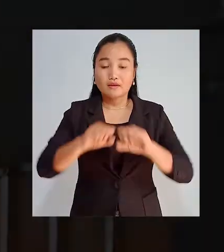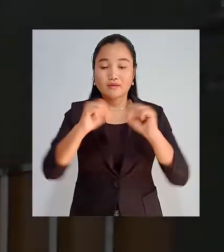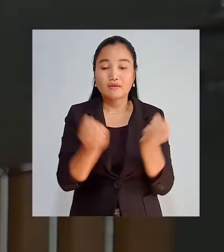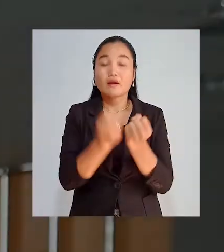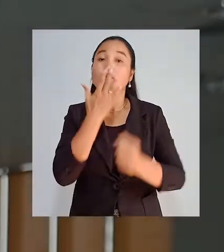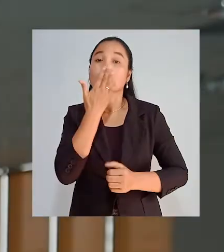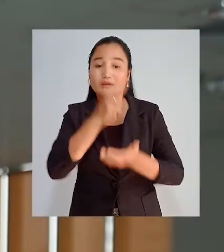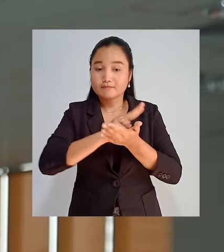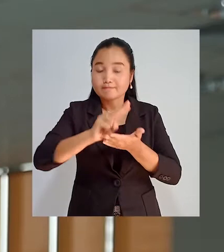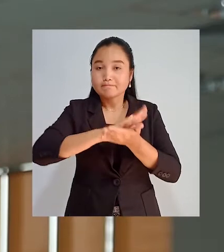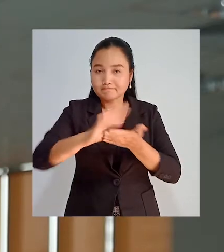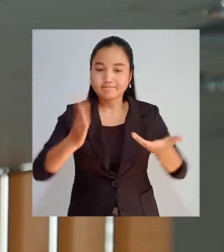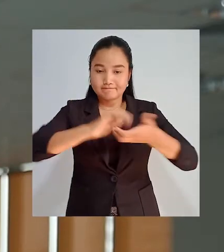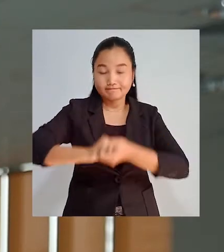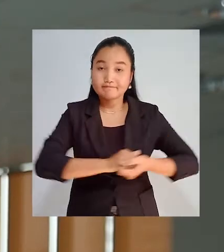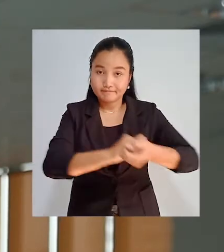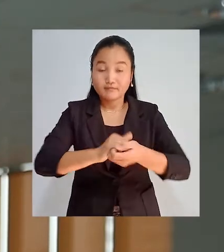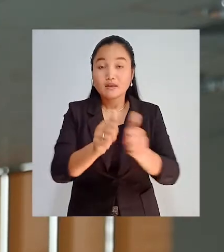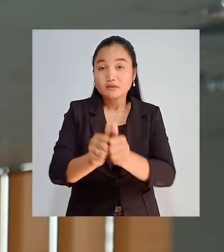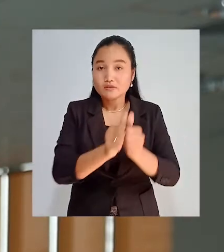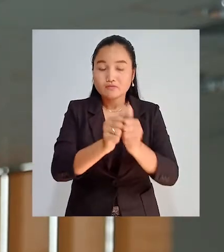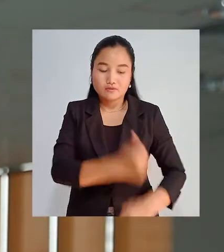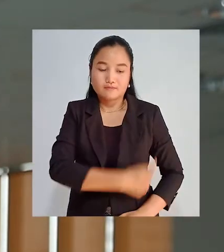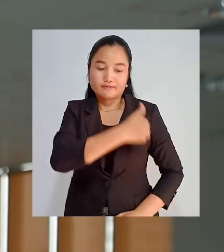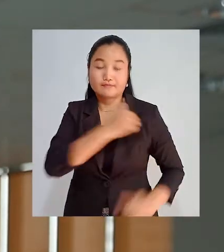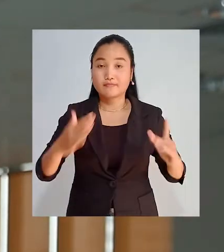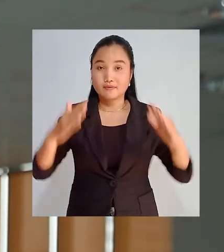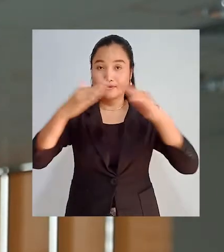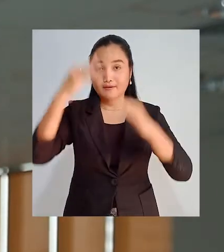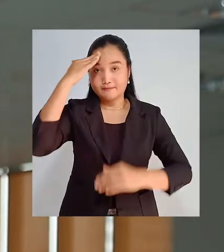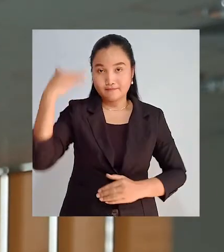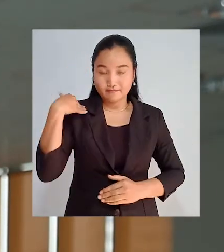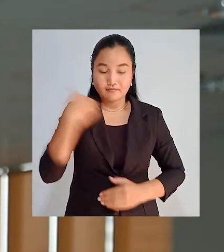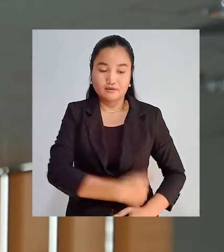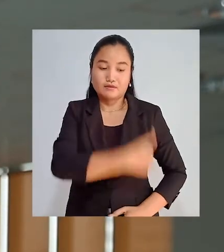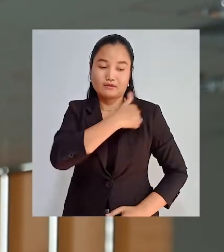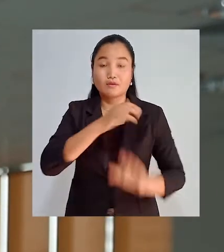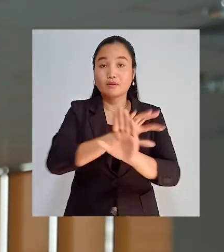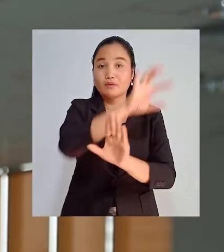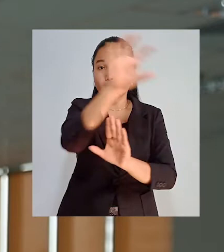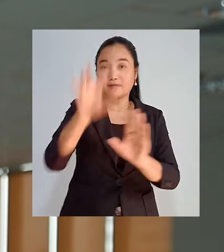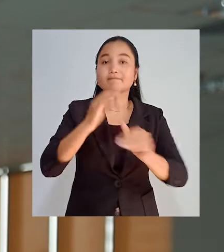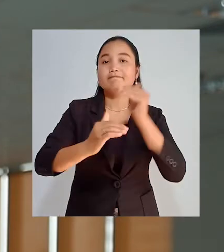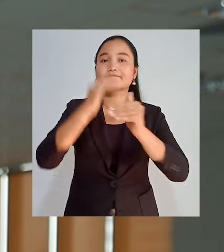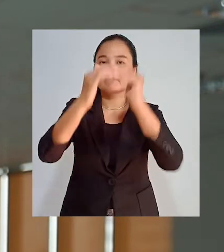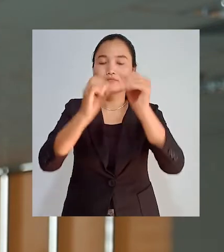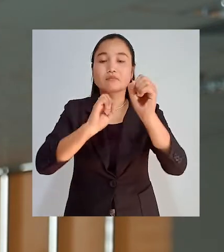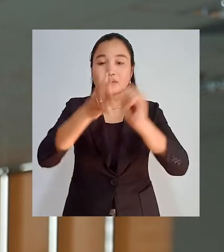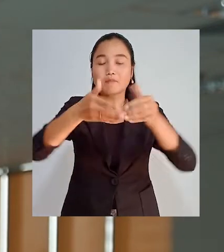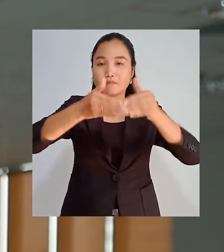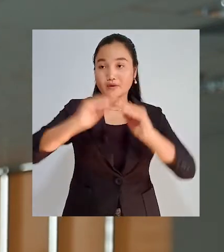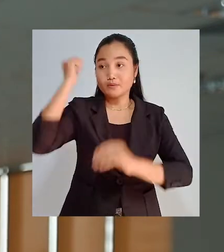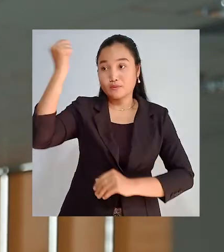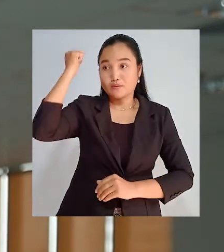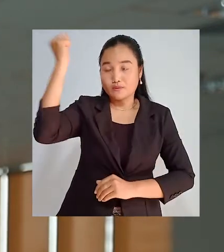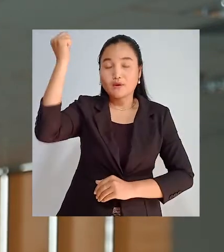អង្គការ Vote Aid រួមសហការជាមួយក្រសួងកិច្ចការនារីនិងក្រសួងអវត្តជនបទបានបង្កើតយុទ្ធនាការឈ្